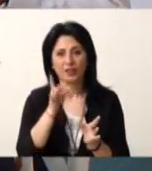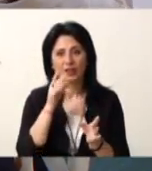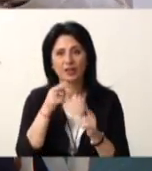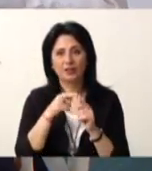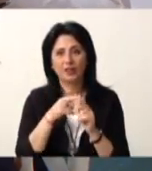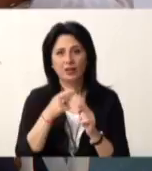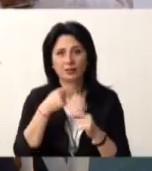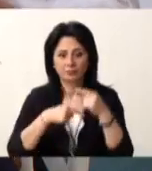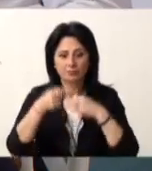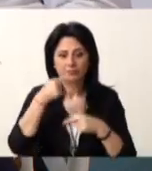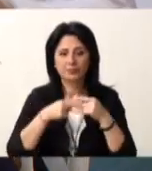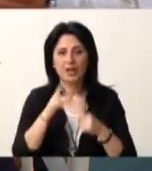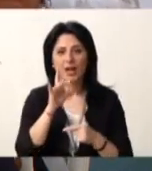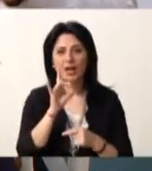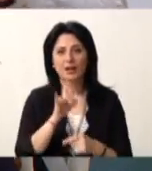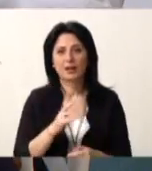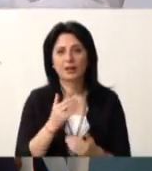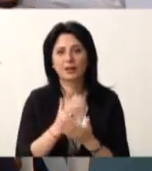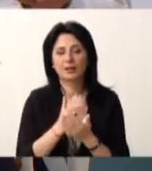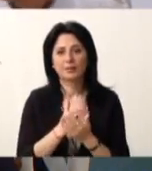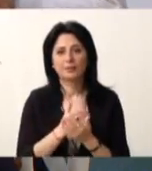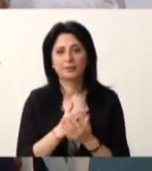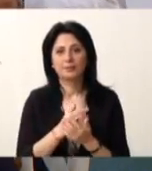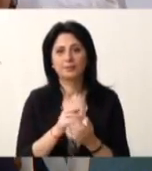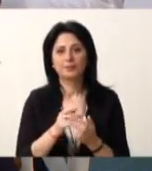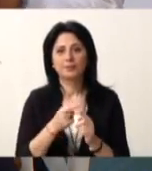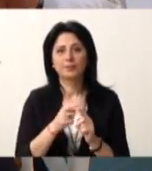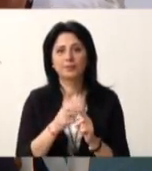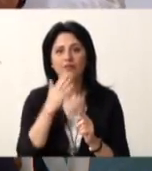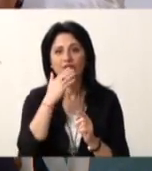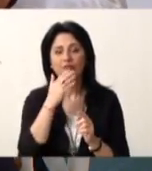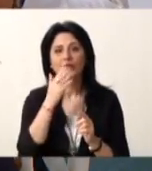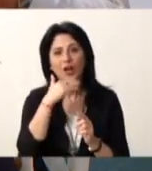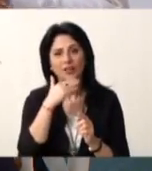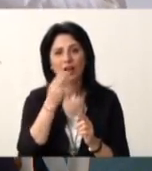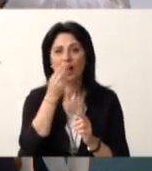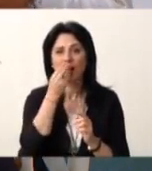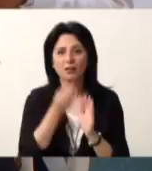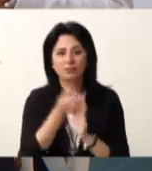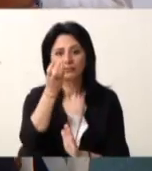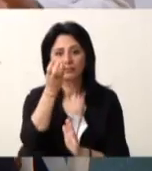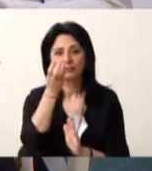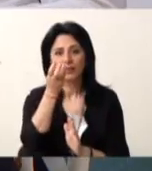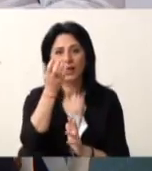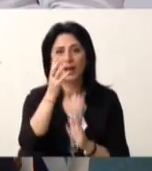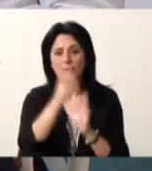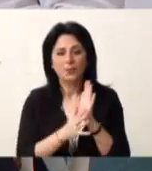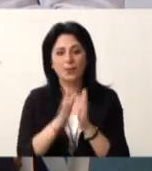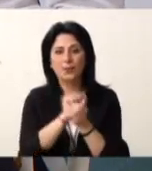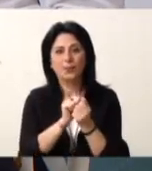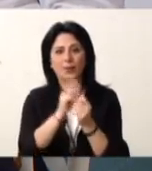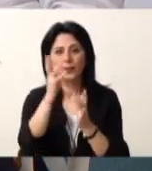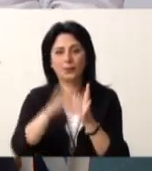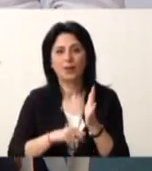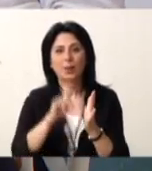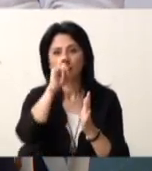ამ რეფლუქტატის ამ ამოტყორცნილი შიგთავსი საწინააღმდეგოდ, რომ გაანეიტრალოს ეს